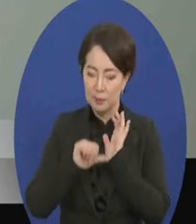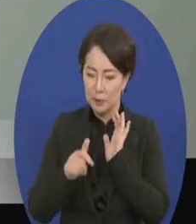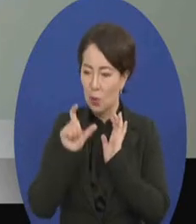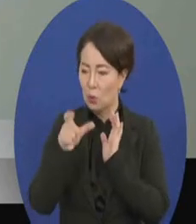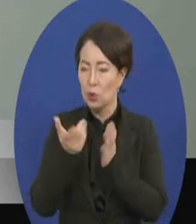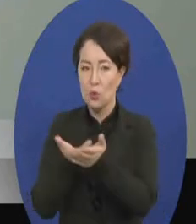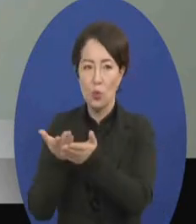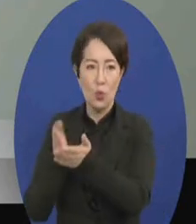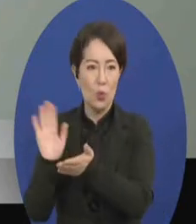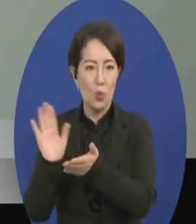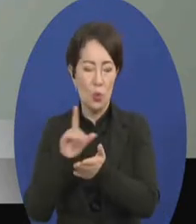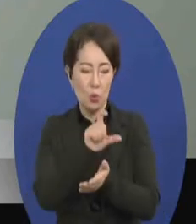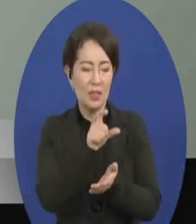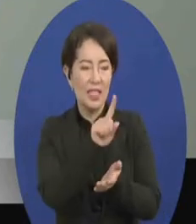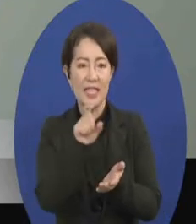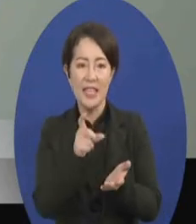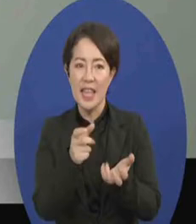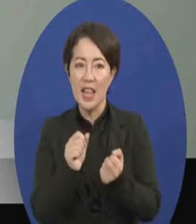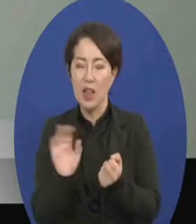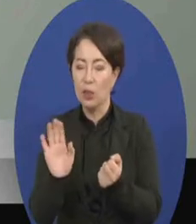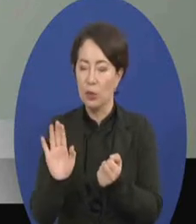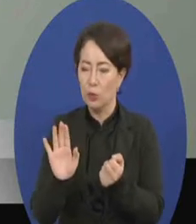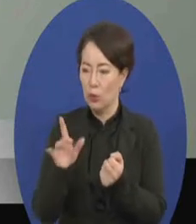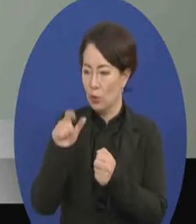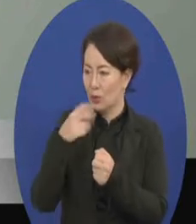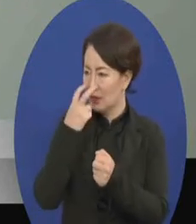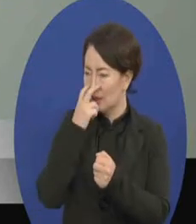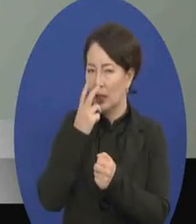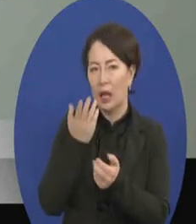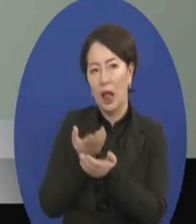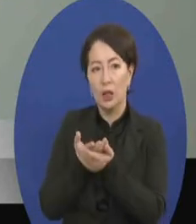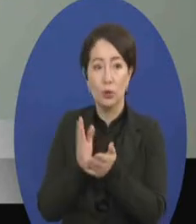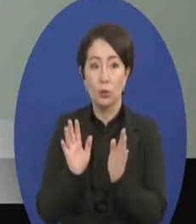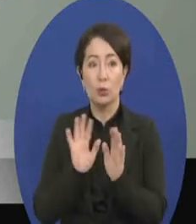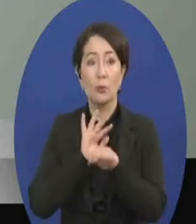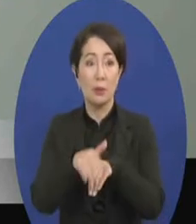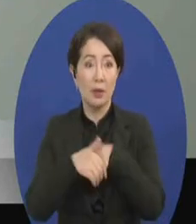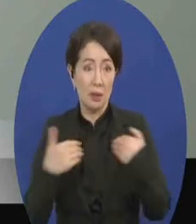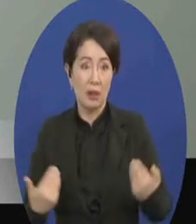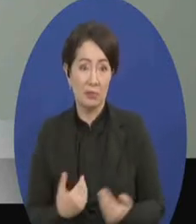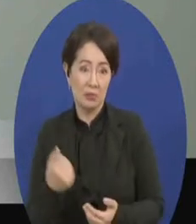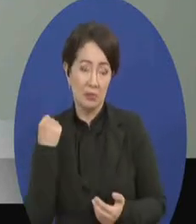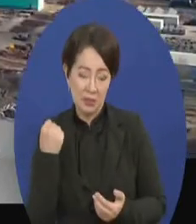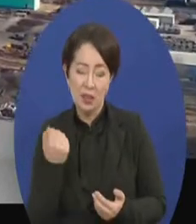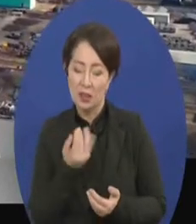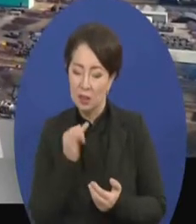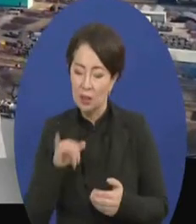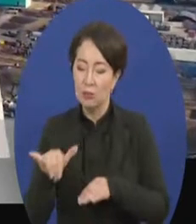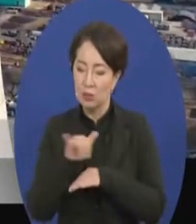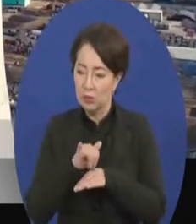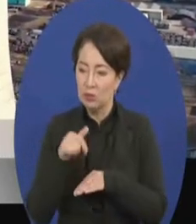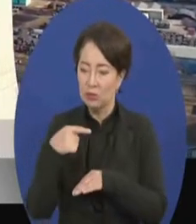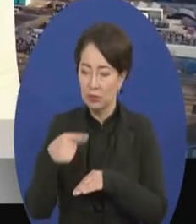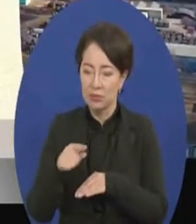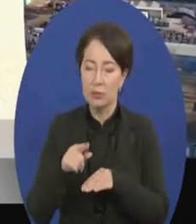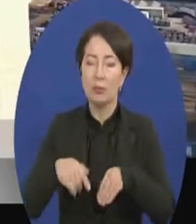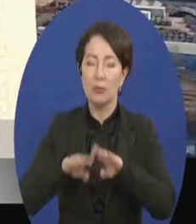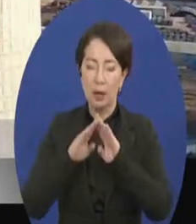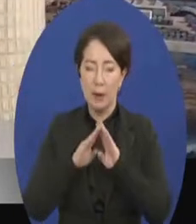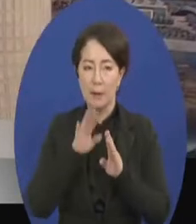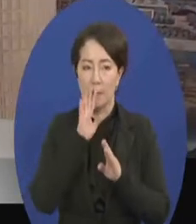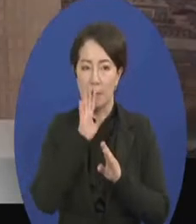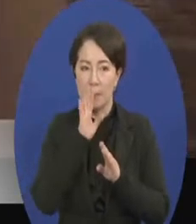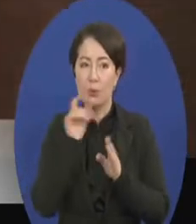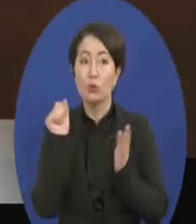бусдаас гуйдгүй, бусдаас зээлдгүй, бусдыг царайлцдаггүй бид даж амьдарч чадах ийм одоо улс орног бид нар одоо байгуулах